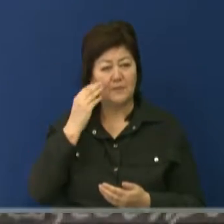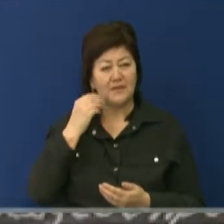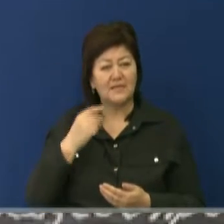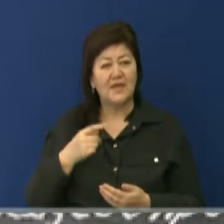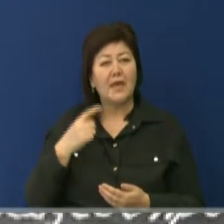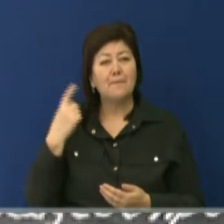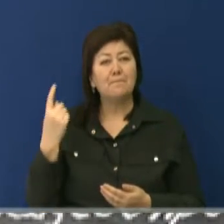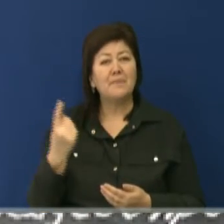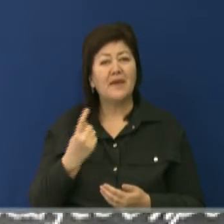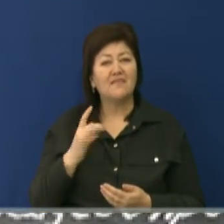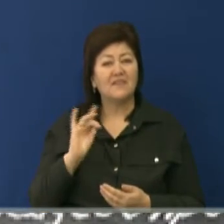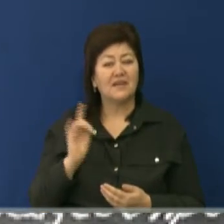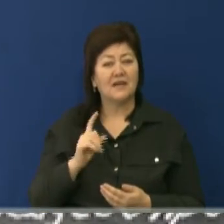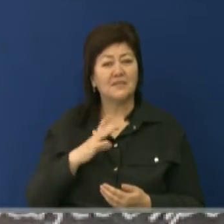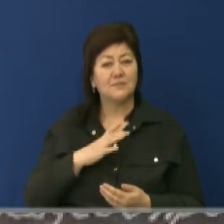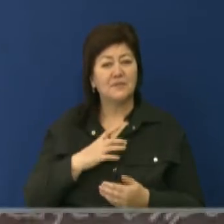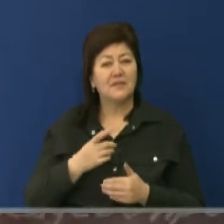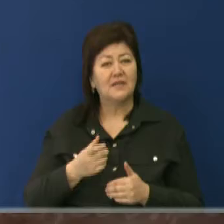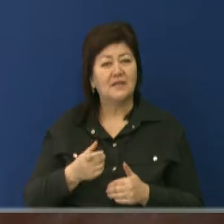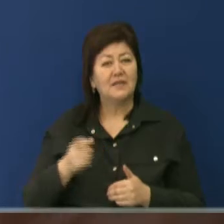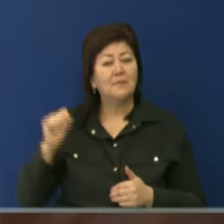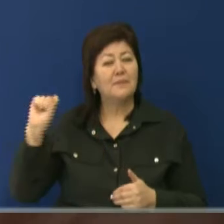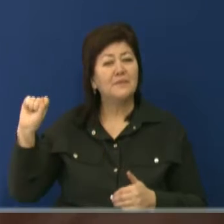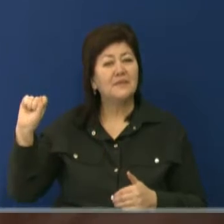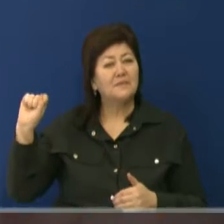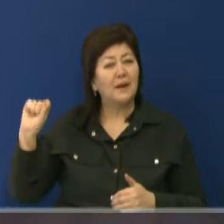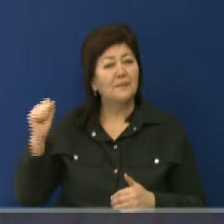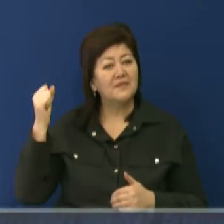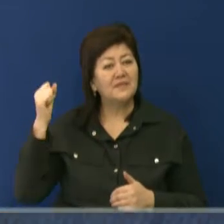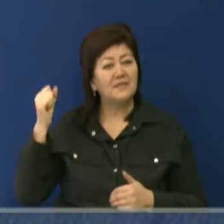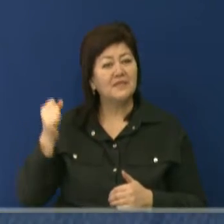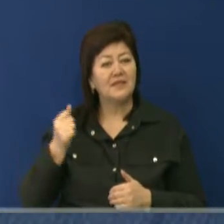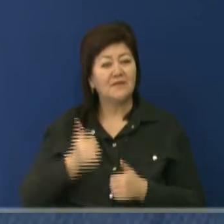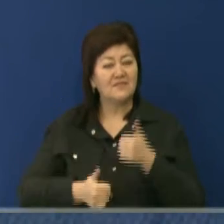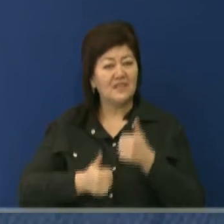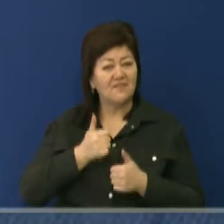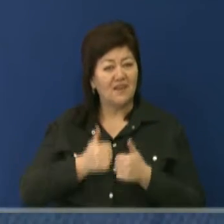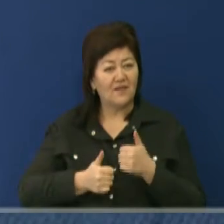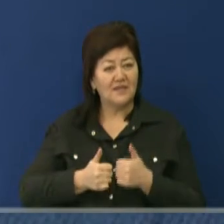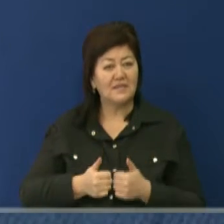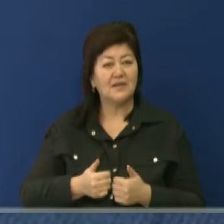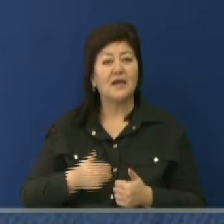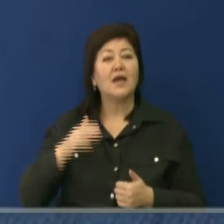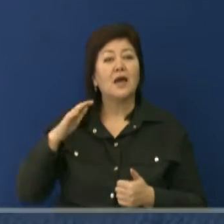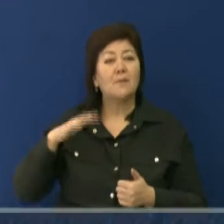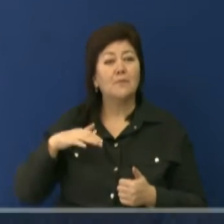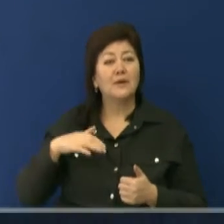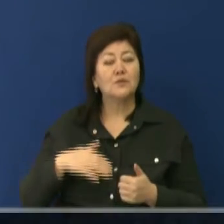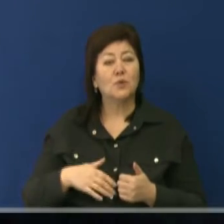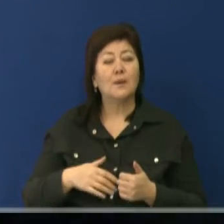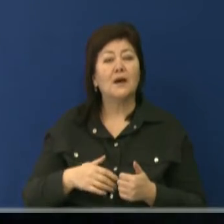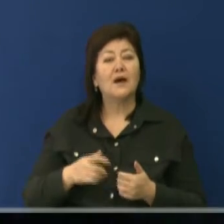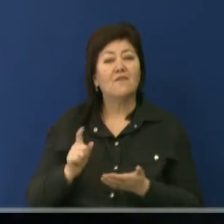рет чемпион атанды. Бірнеше рет одақтық біріншілікте өнер көрсетті. Ал жаттықтырушылық жолында ол олимпиада ойындарының